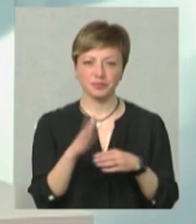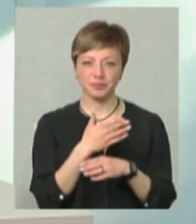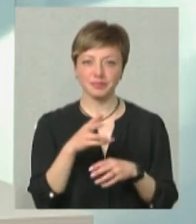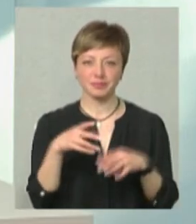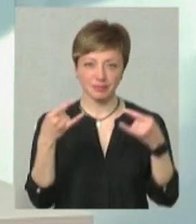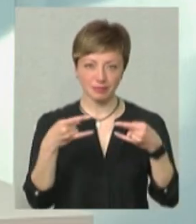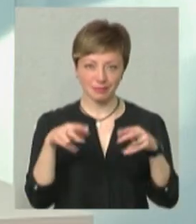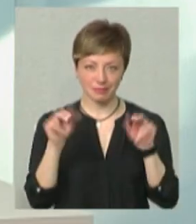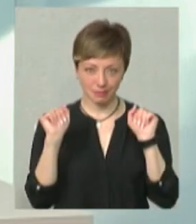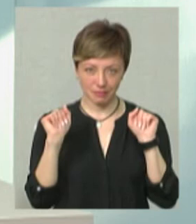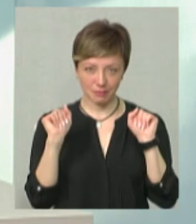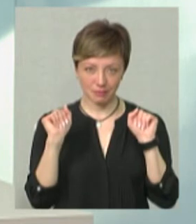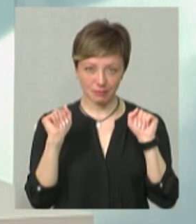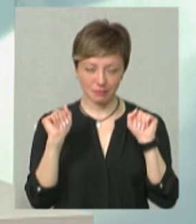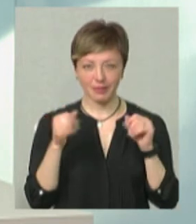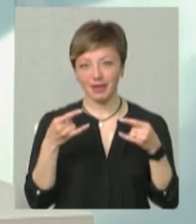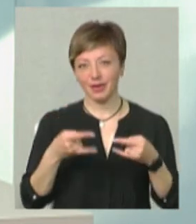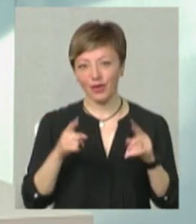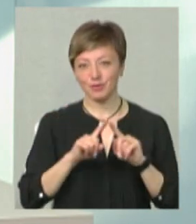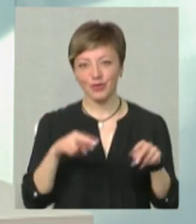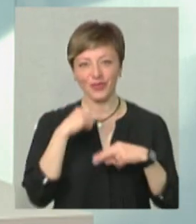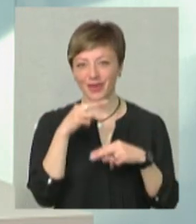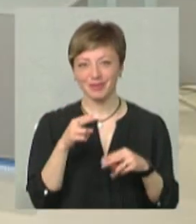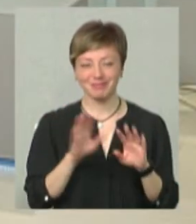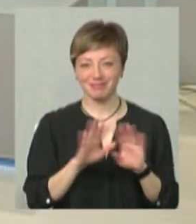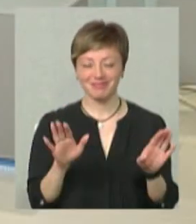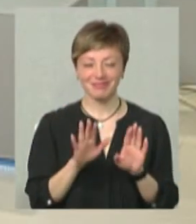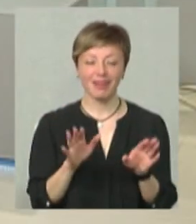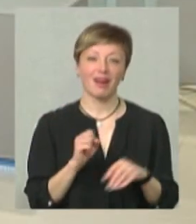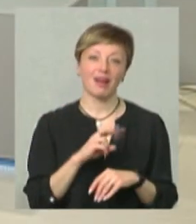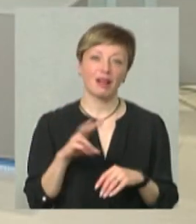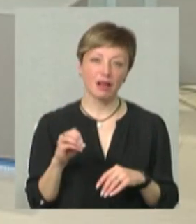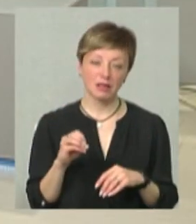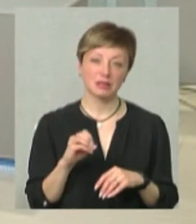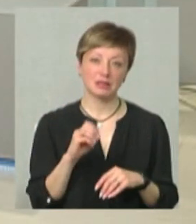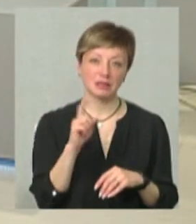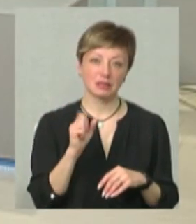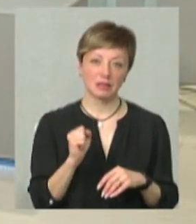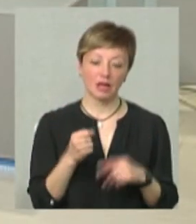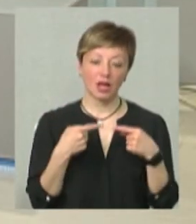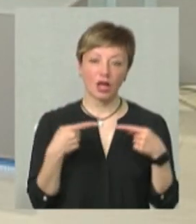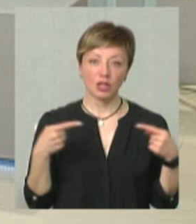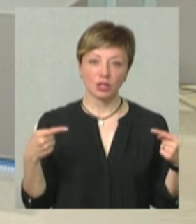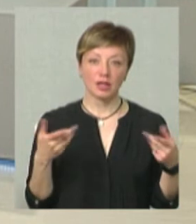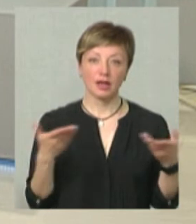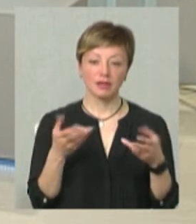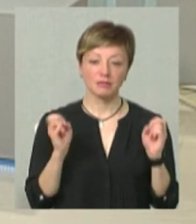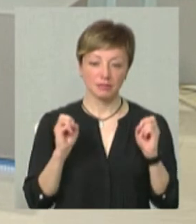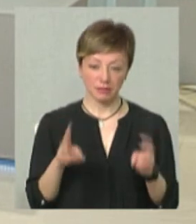телевізор. Ну, за телевізор ми особливо уваги не звертаємо, але за ті речі, які